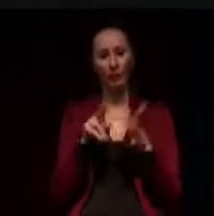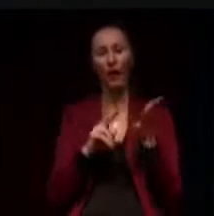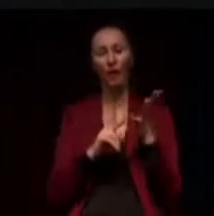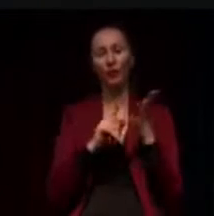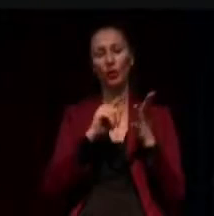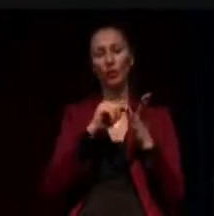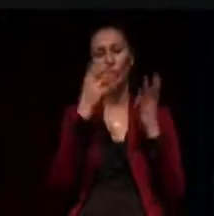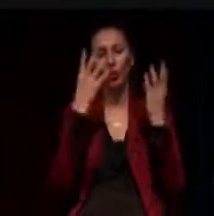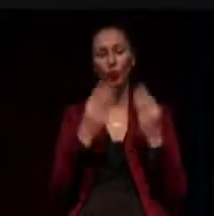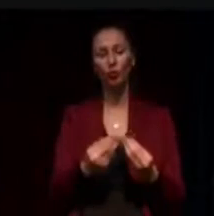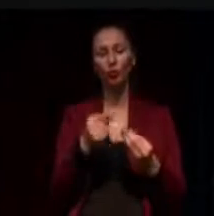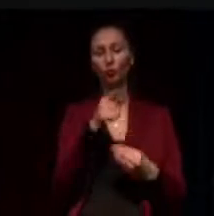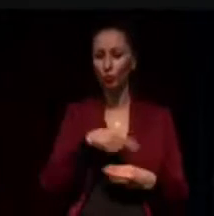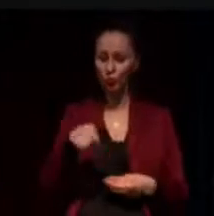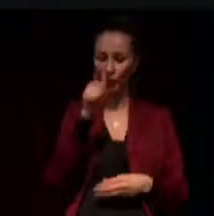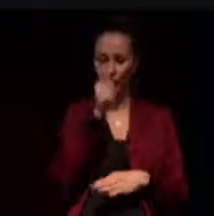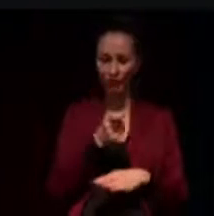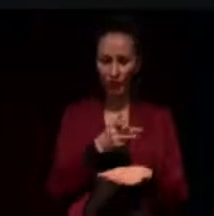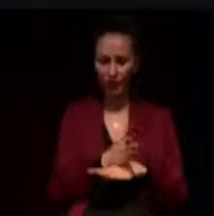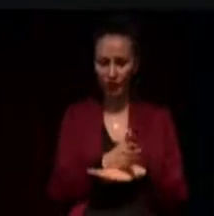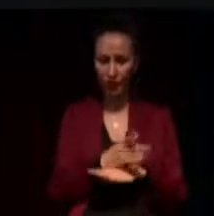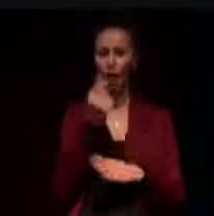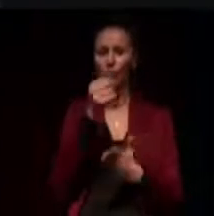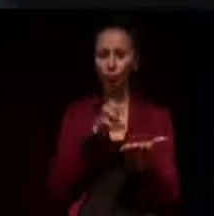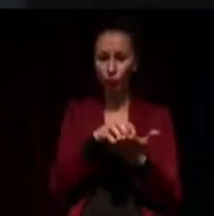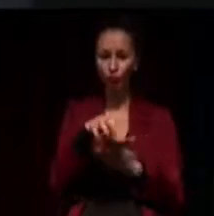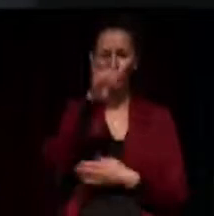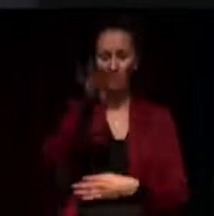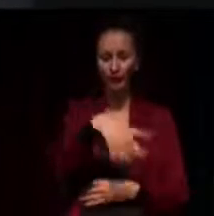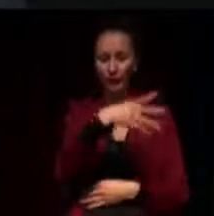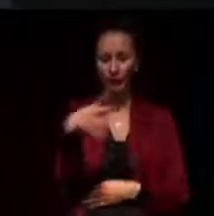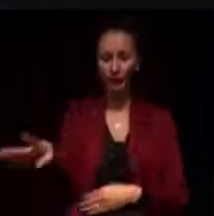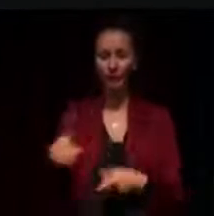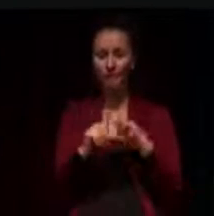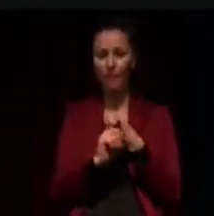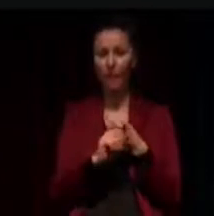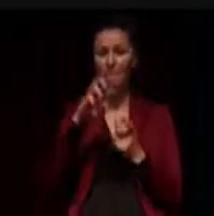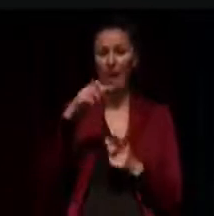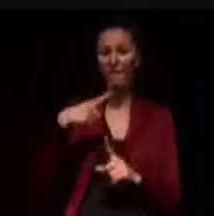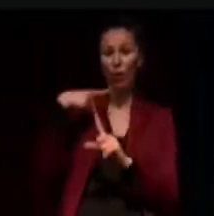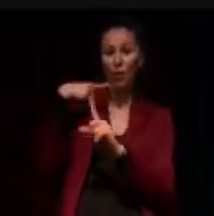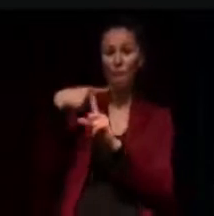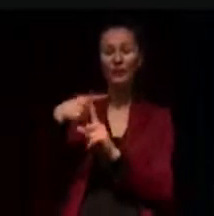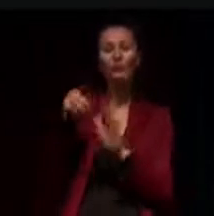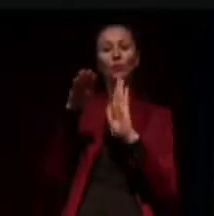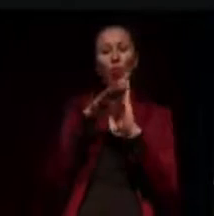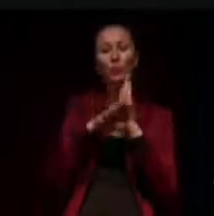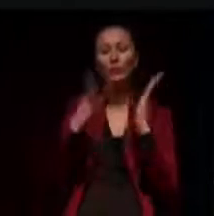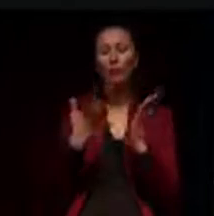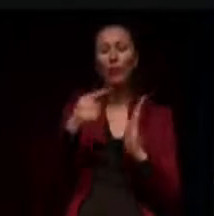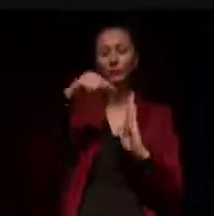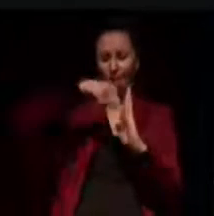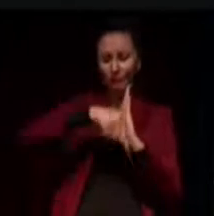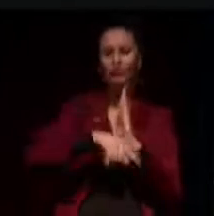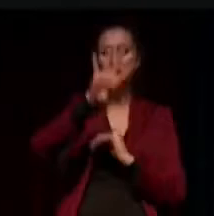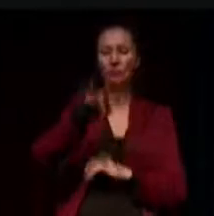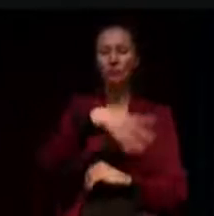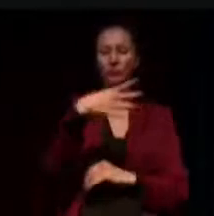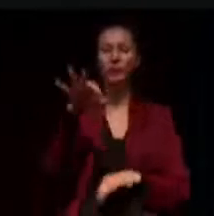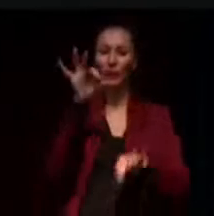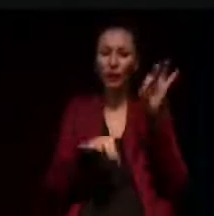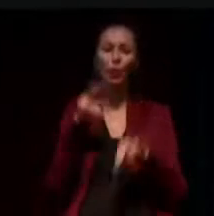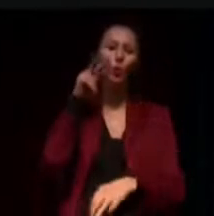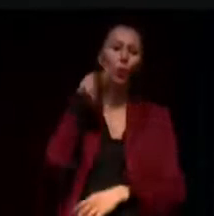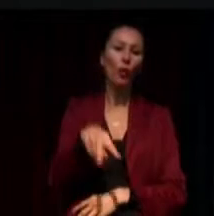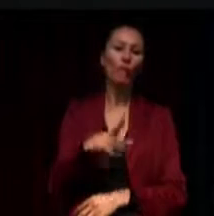aşamasına geldik. Bunlar esasında bütçe taslağında ve performans programında da zaten detaylı incelediğinizde